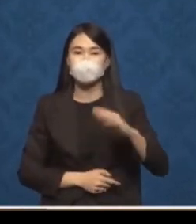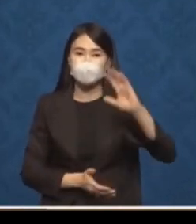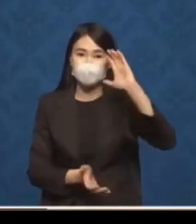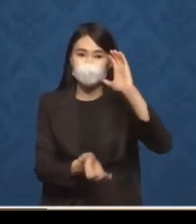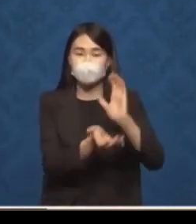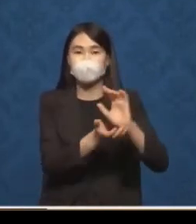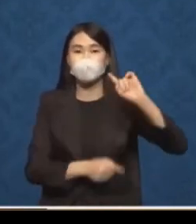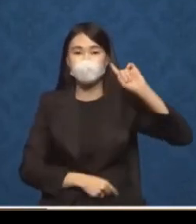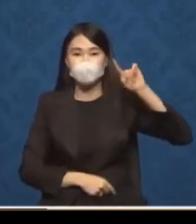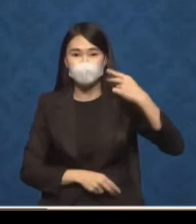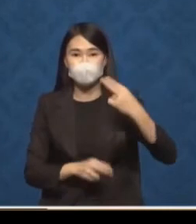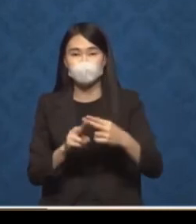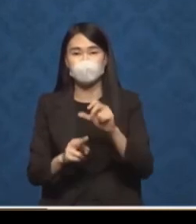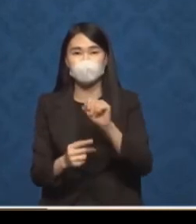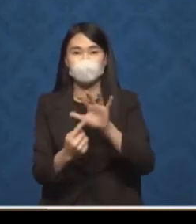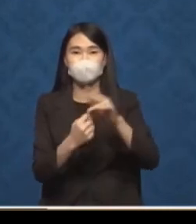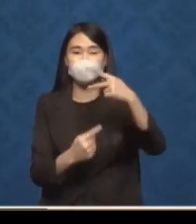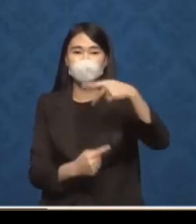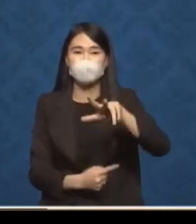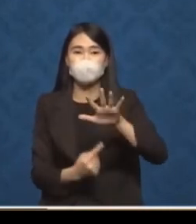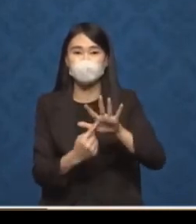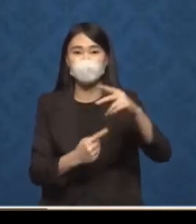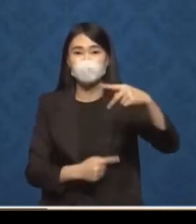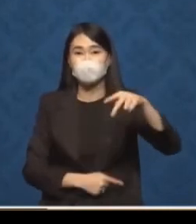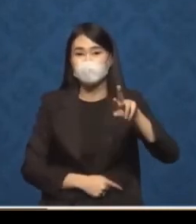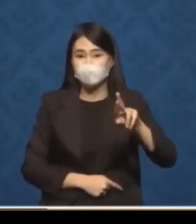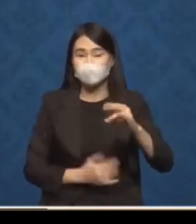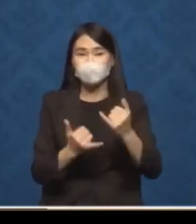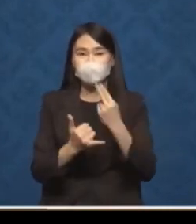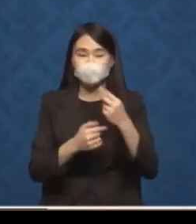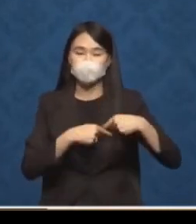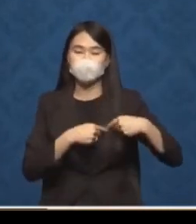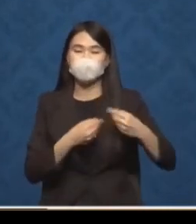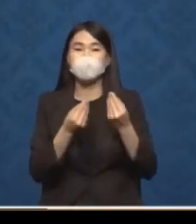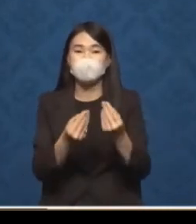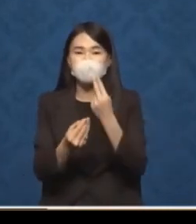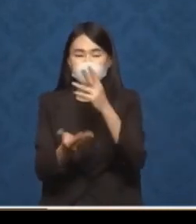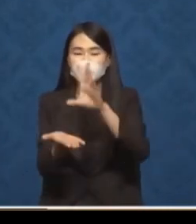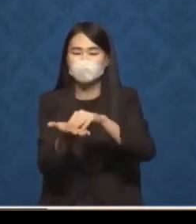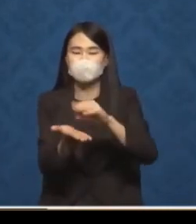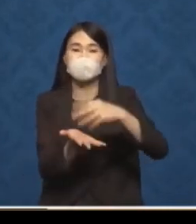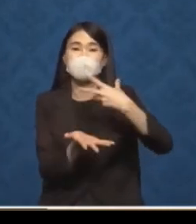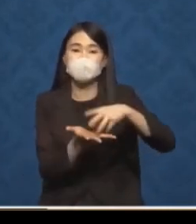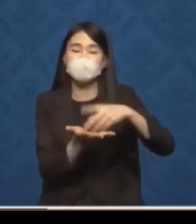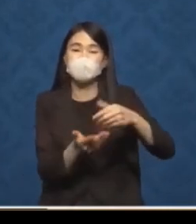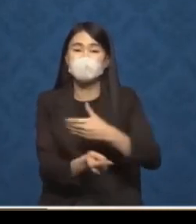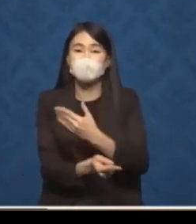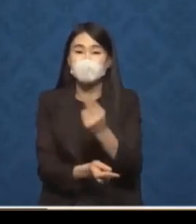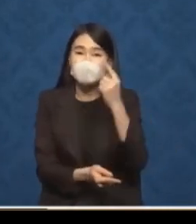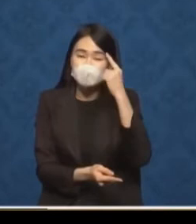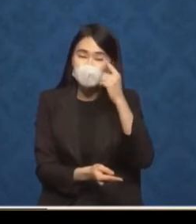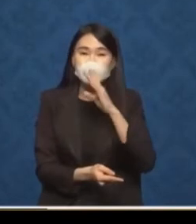งสุภาพรบุญทองคงได้เข้ามาให้กำลังใจได้เข้ามาให้ข้อมูลและ